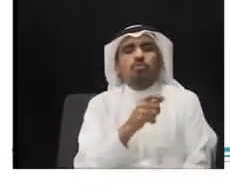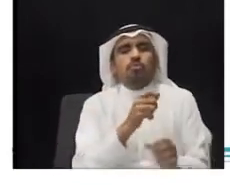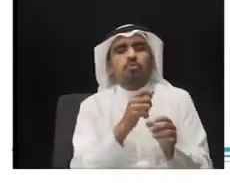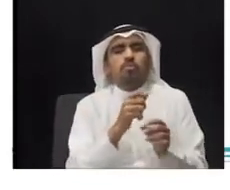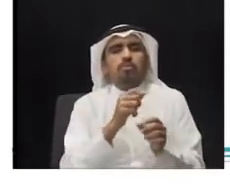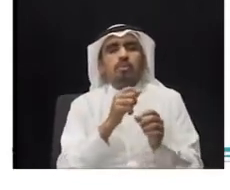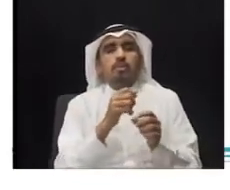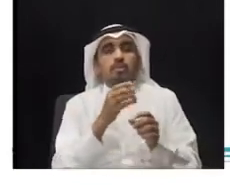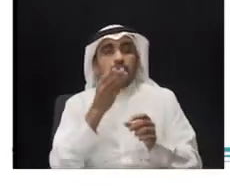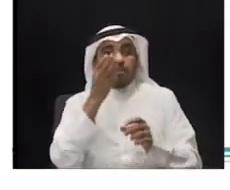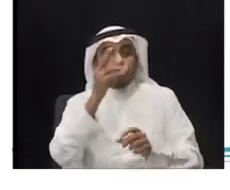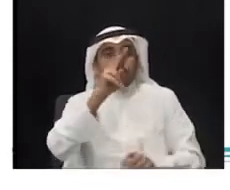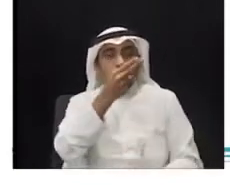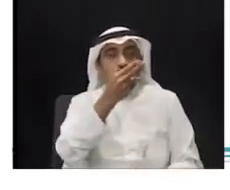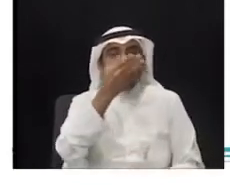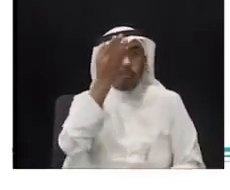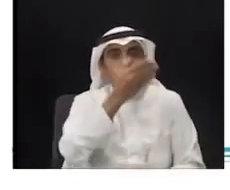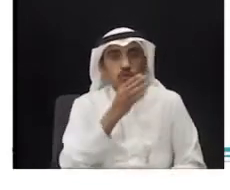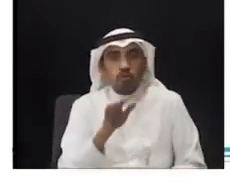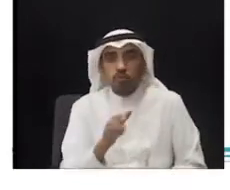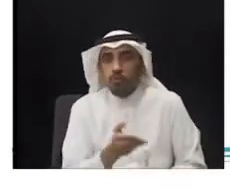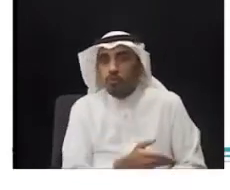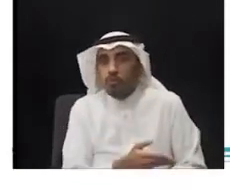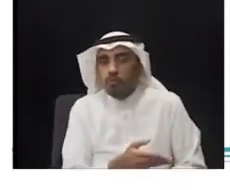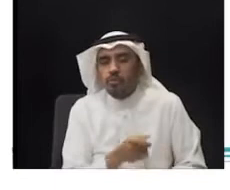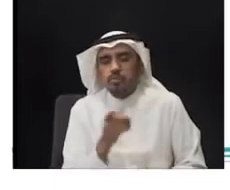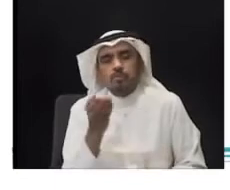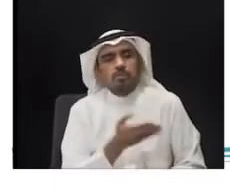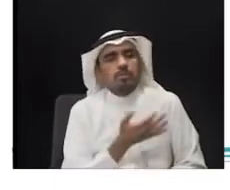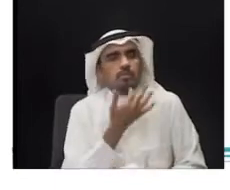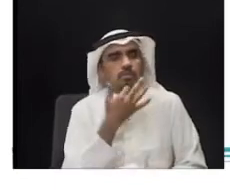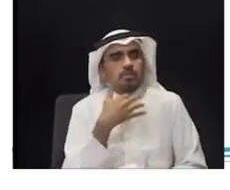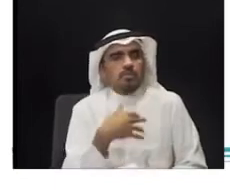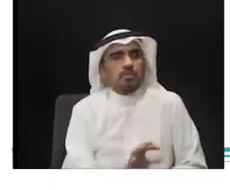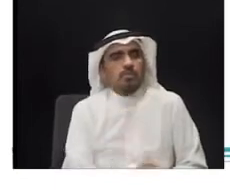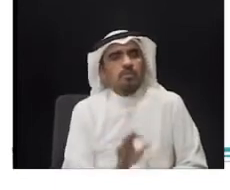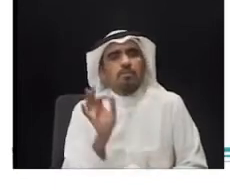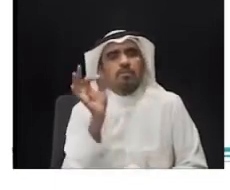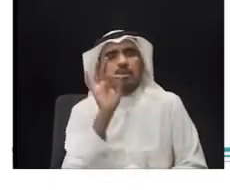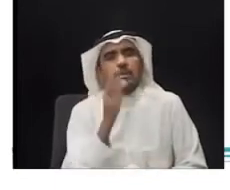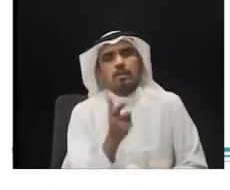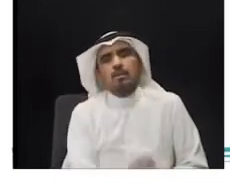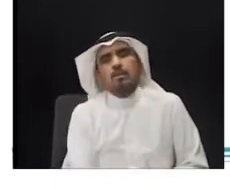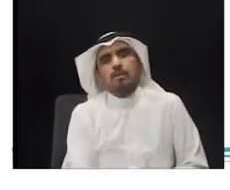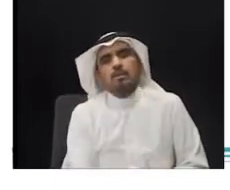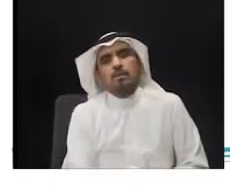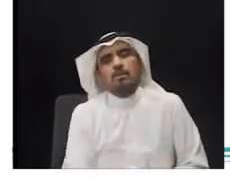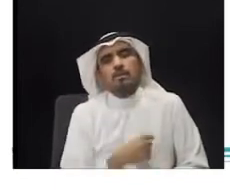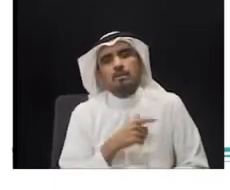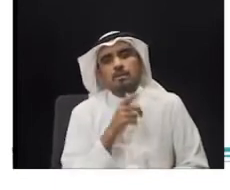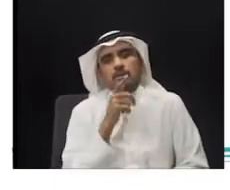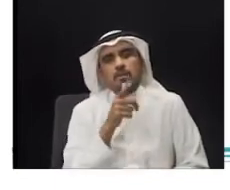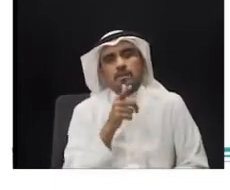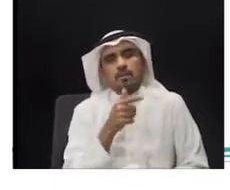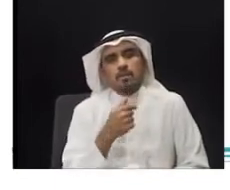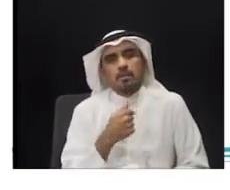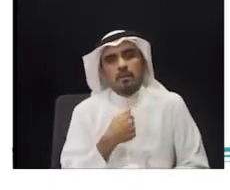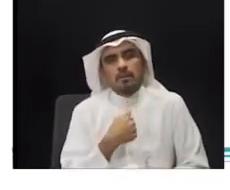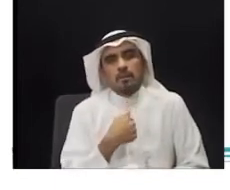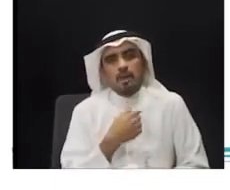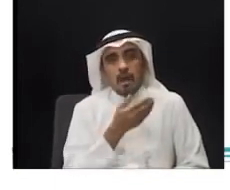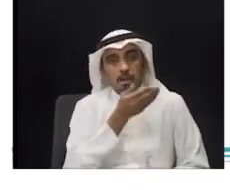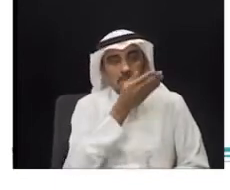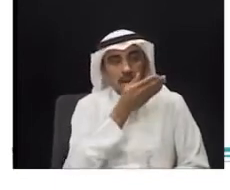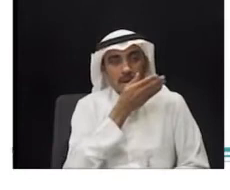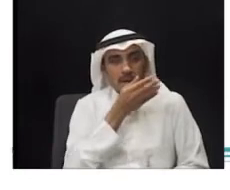أحسنتم الاسم وتجعله مرفوعا أو منصوبا أو مجرورا، تجعله مجرورا. ومثال ذلك أقول